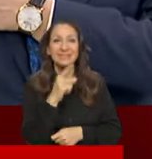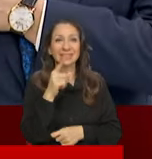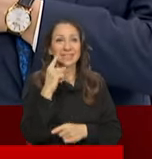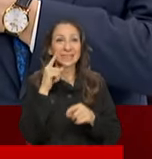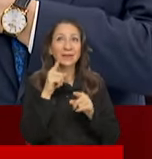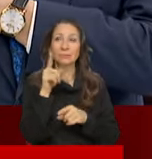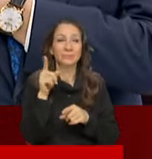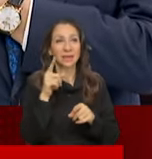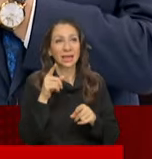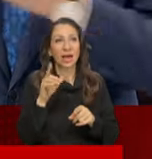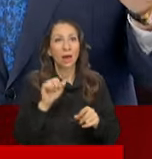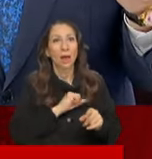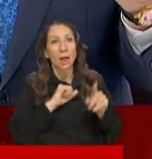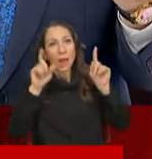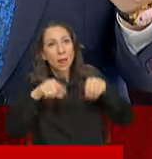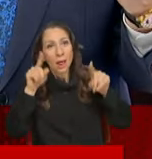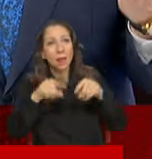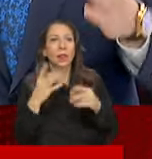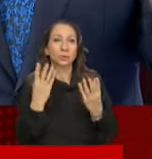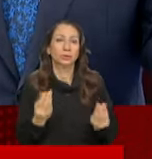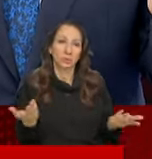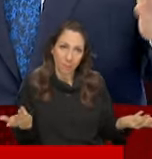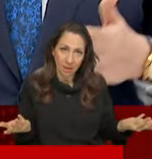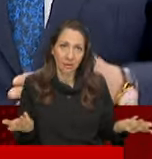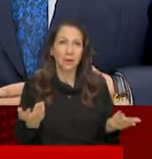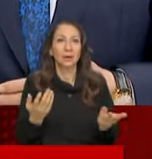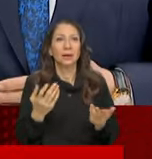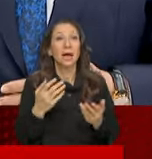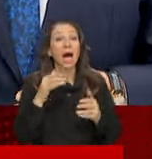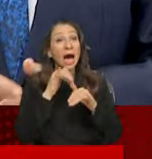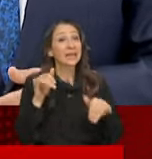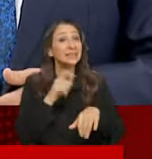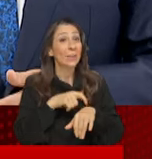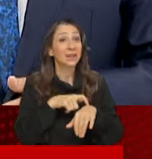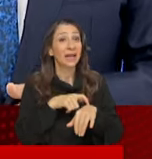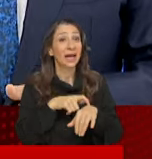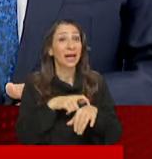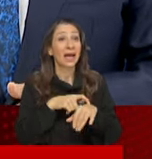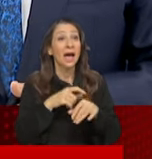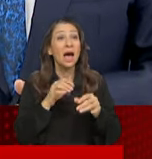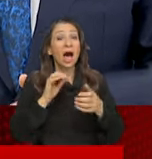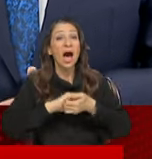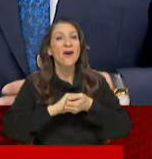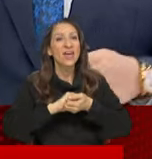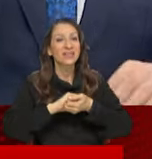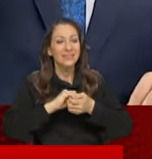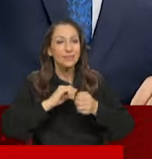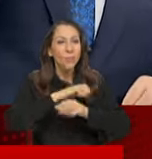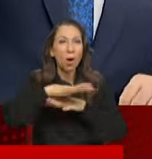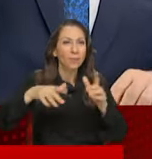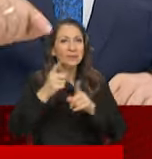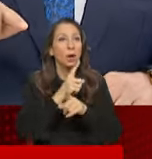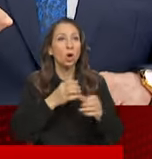onu takip edeceksiniz caycı caydırıcı Tamam caydırıcı Tabii Tamam caydırıcı bir sistem ve aynı zamanda afet Koordinasyon Merkezi ve aynı anda